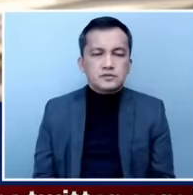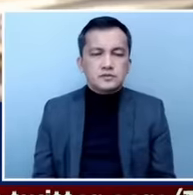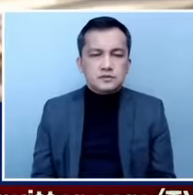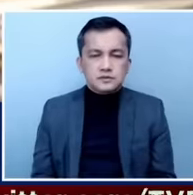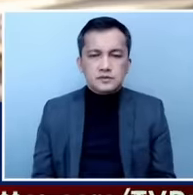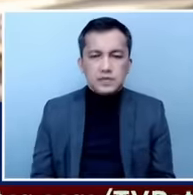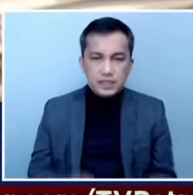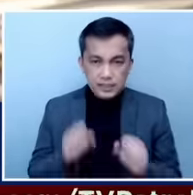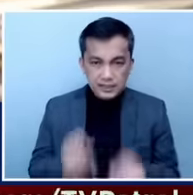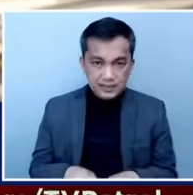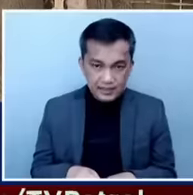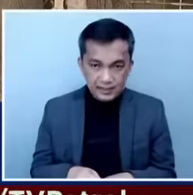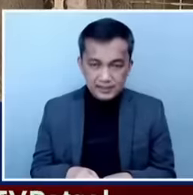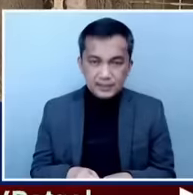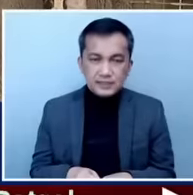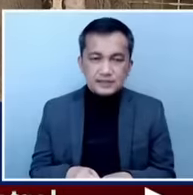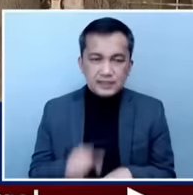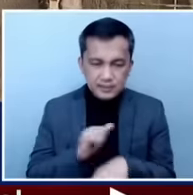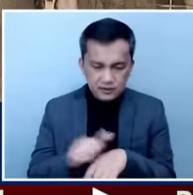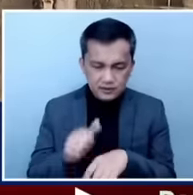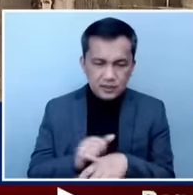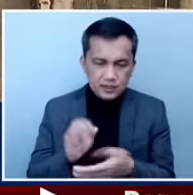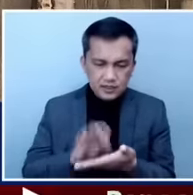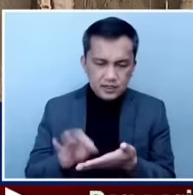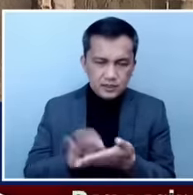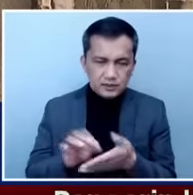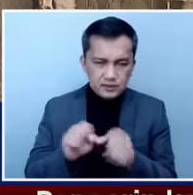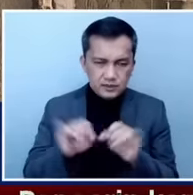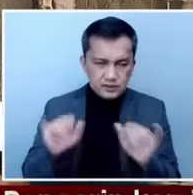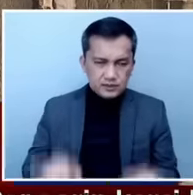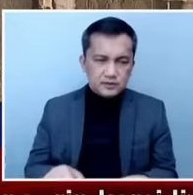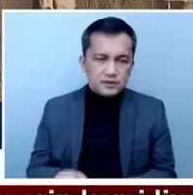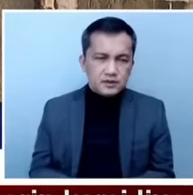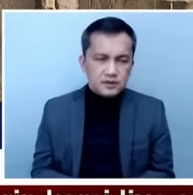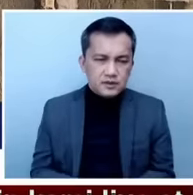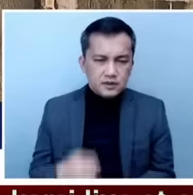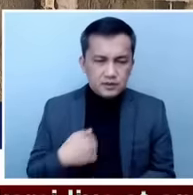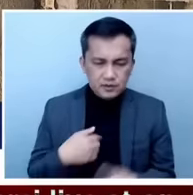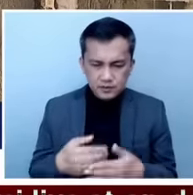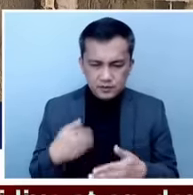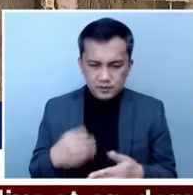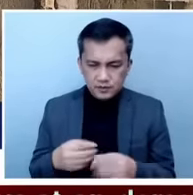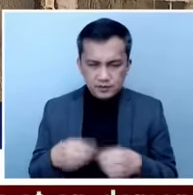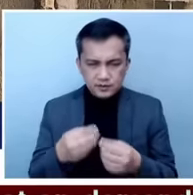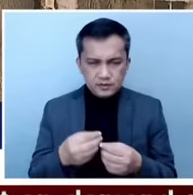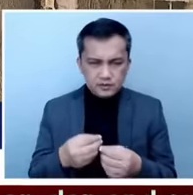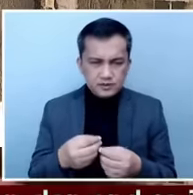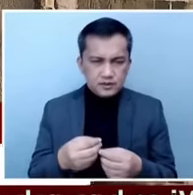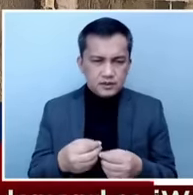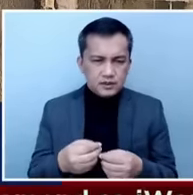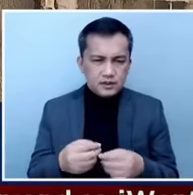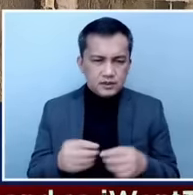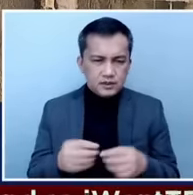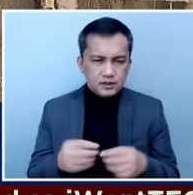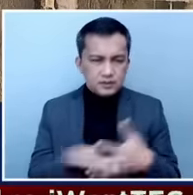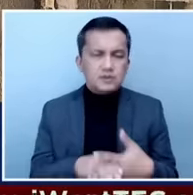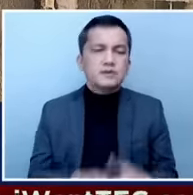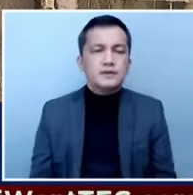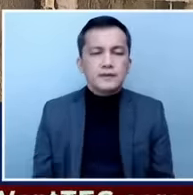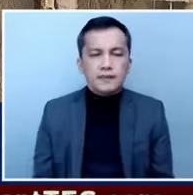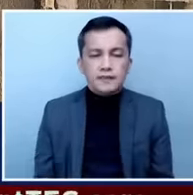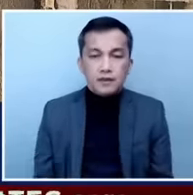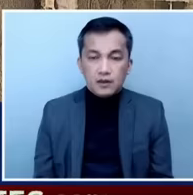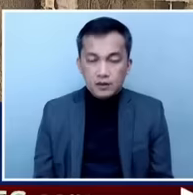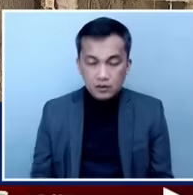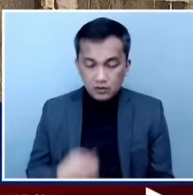yung accounting system namin. Pumunta na ako sa kanila before pa po to, binigay ko na yung property before pa ako kinasuhan. Okay. Eh